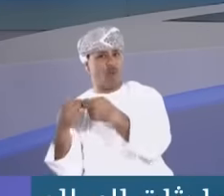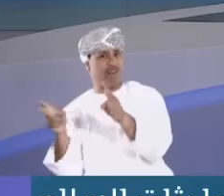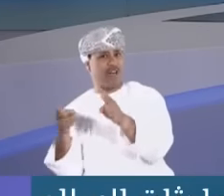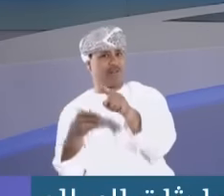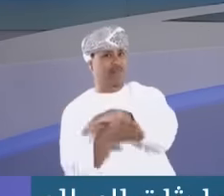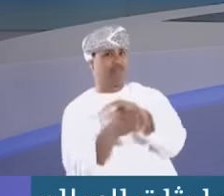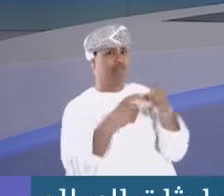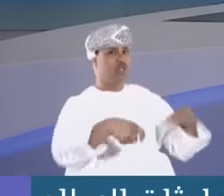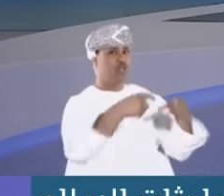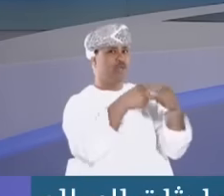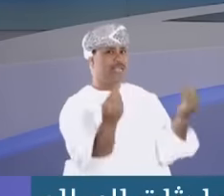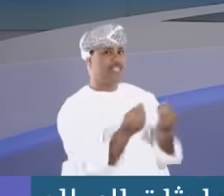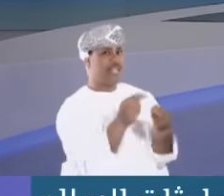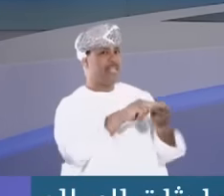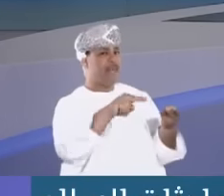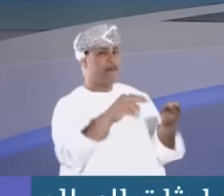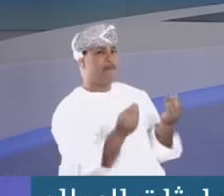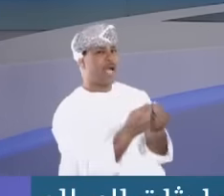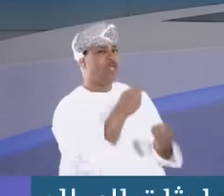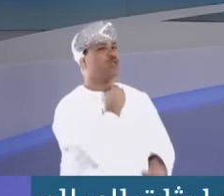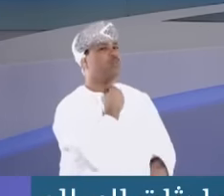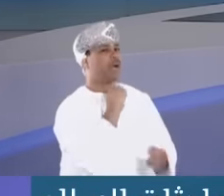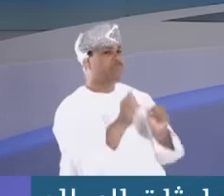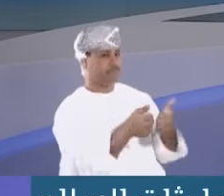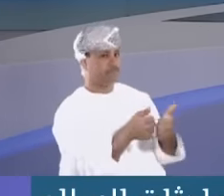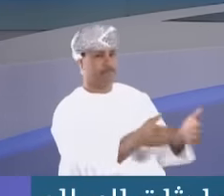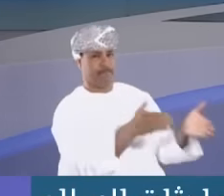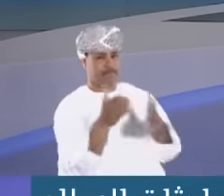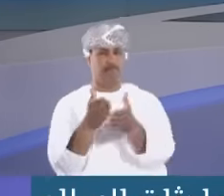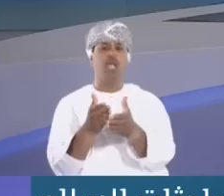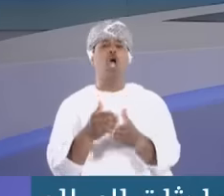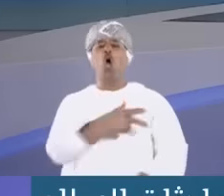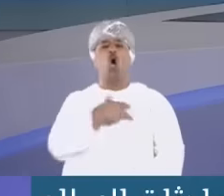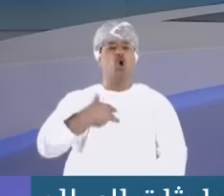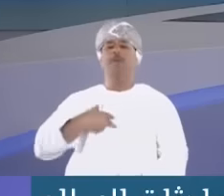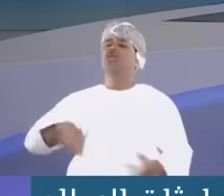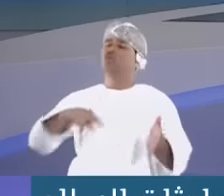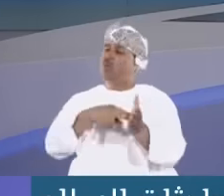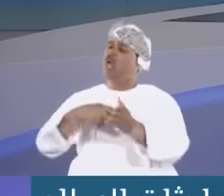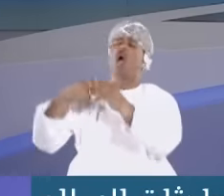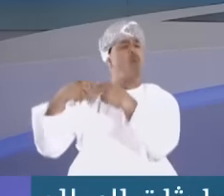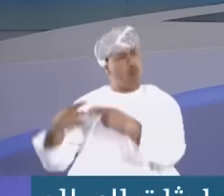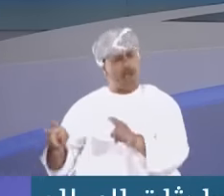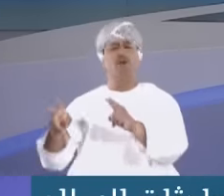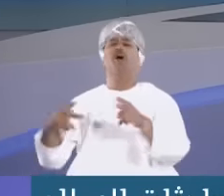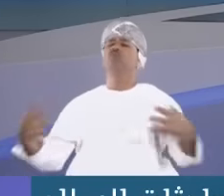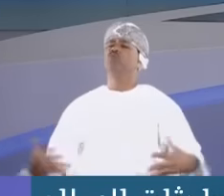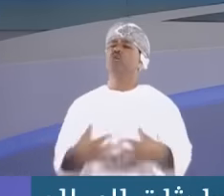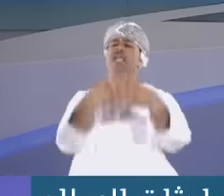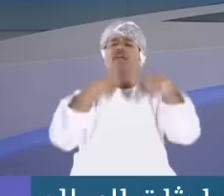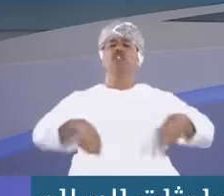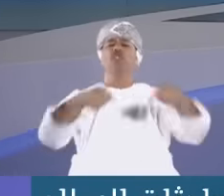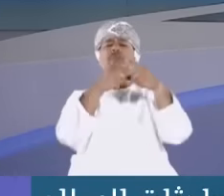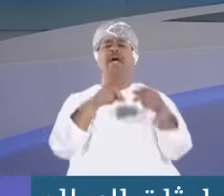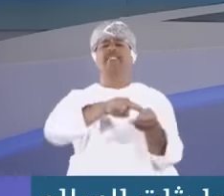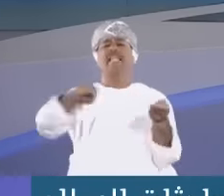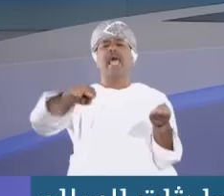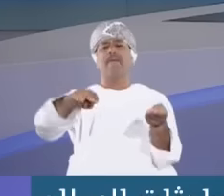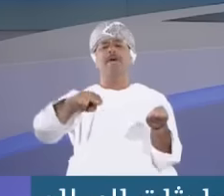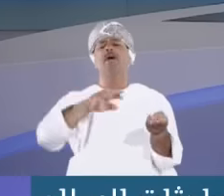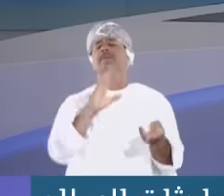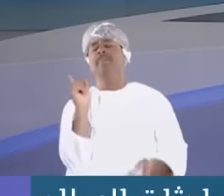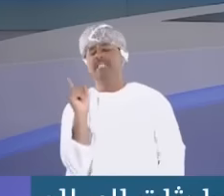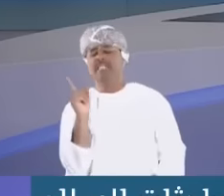حضور مفاوضات سلام مزمعة يوم الجمعة. ووافقت الحكومة السورية بالفعل على المشاركة في المباحثات التي